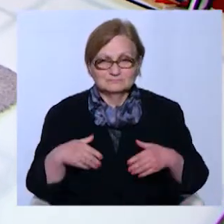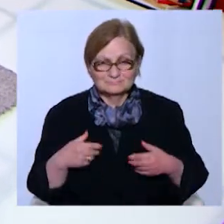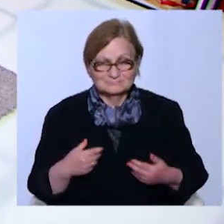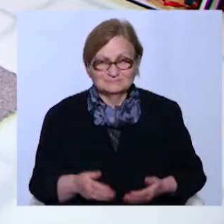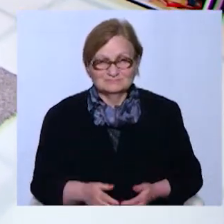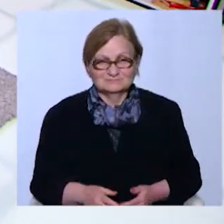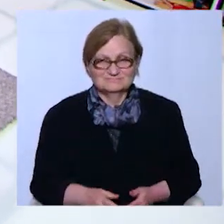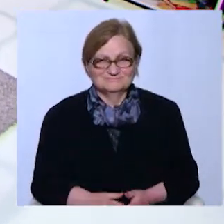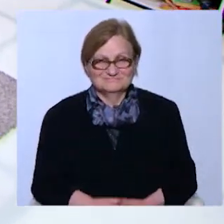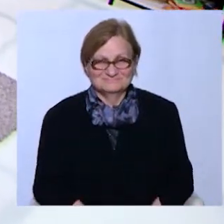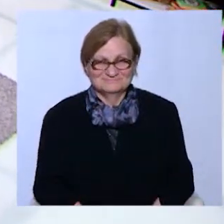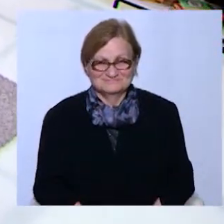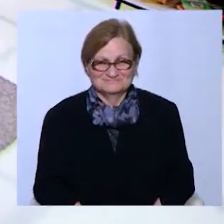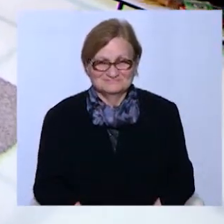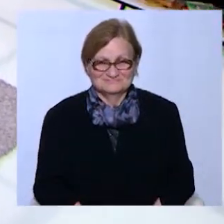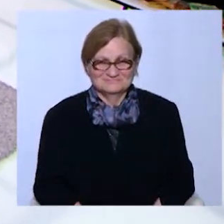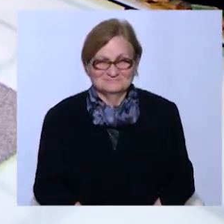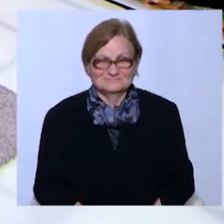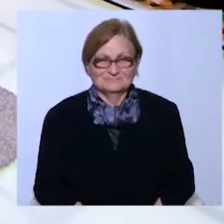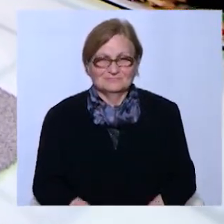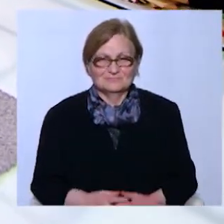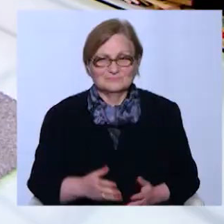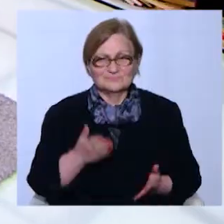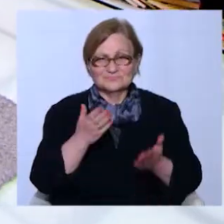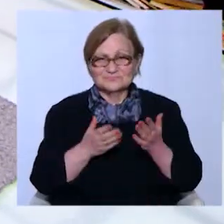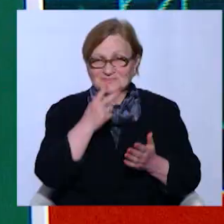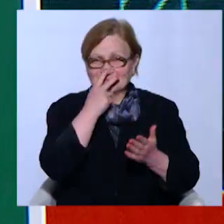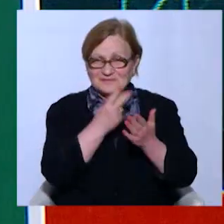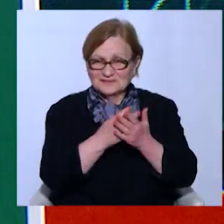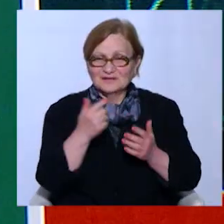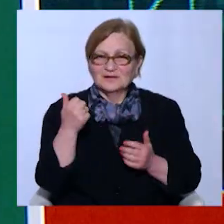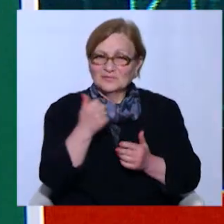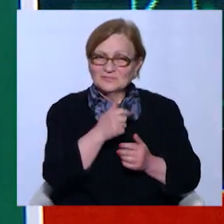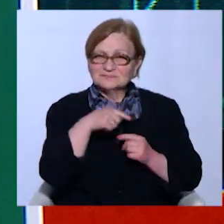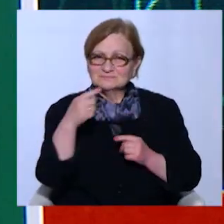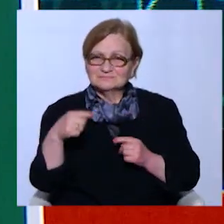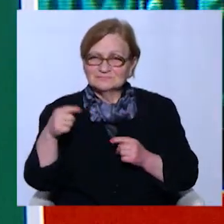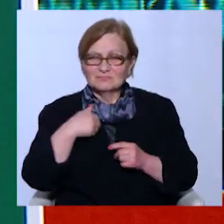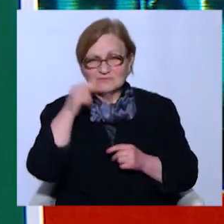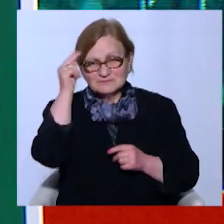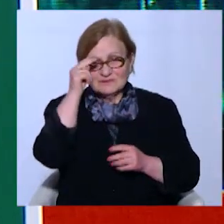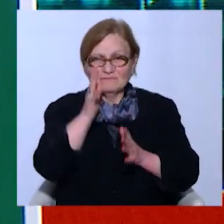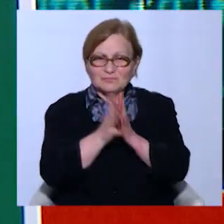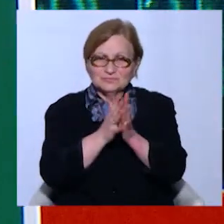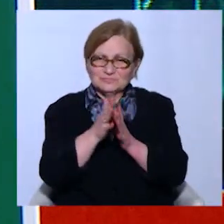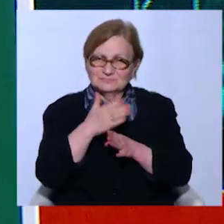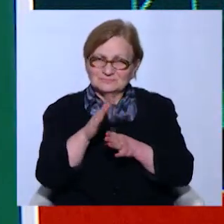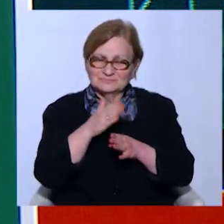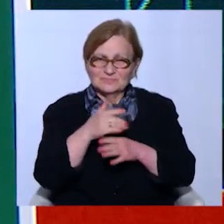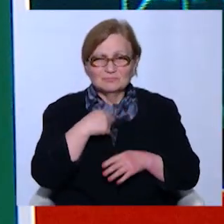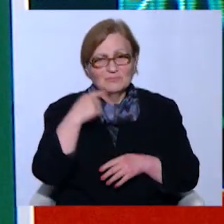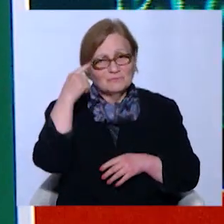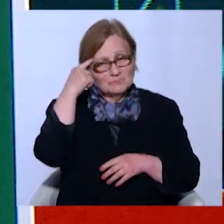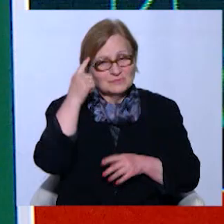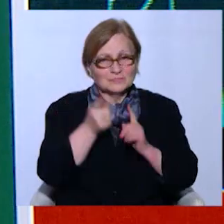მოგესალმებით. მიხარია თქვენი ნახვა. ალბათ დააკვირდით, რომ კვირიდან კვირამდე ვსწავლობ ჟესტურ ენას და იმედი მაქვს, რომ თქვენ